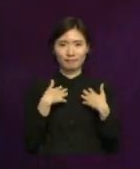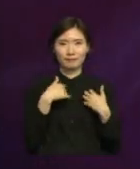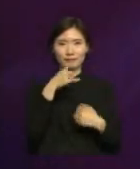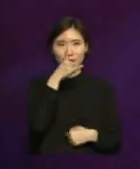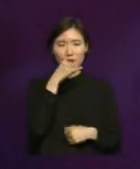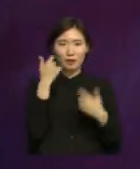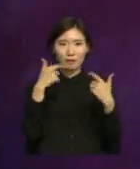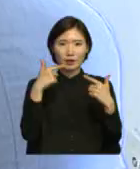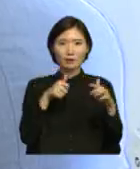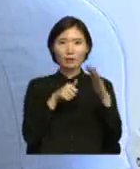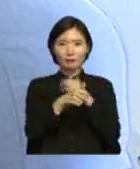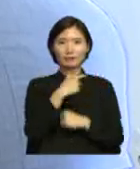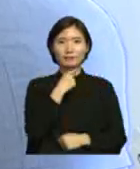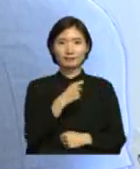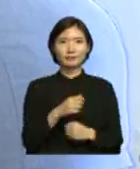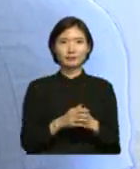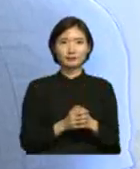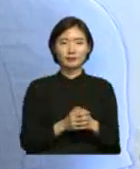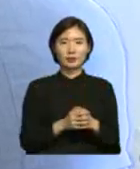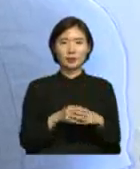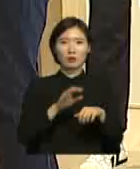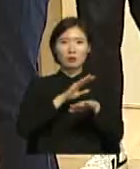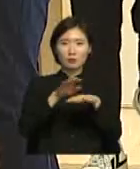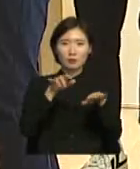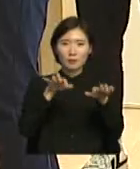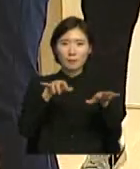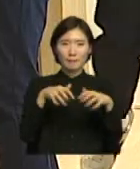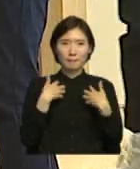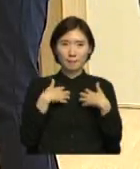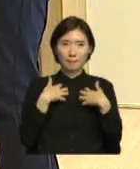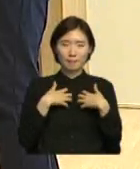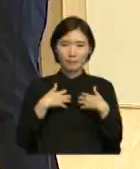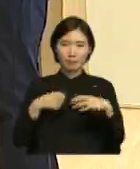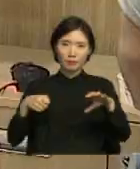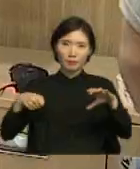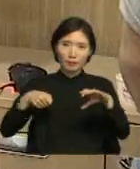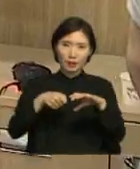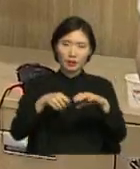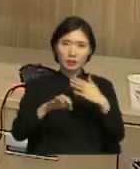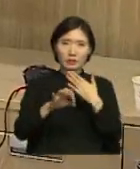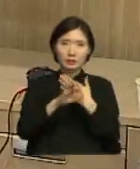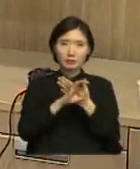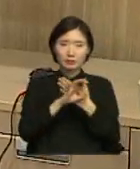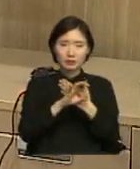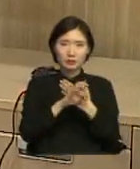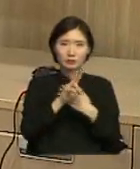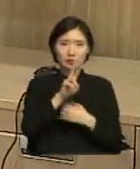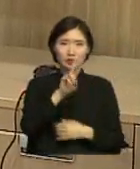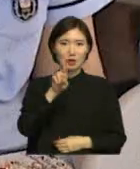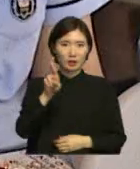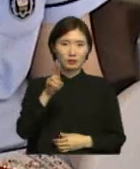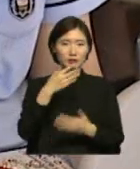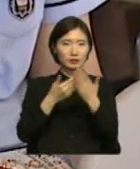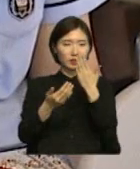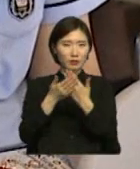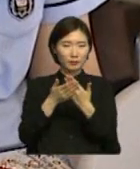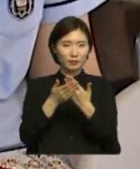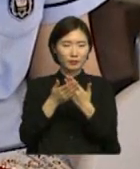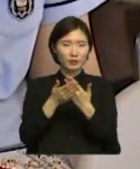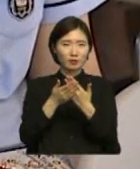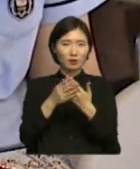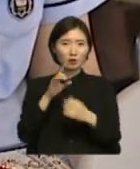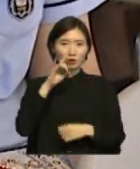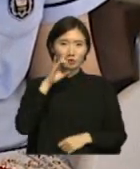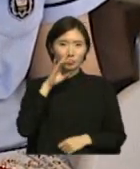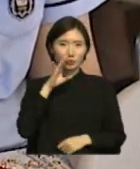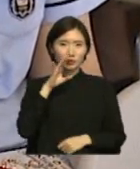아, 네, 매일 오겠습니다. 컴퓨터 게임과 포켓볼, 가상현실을 체험할 수 있는 곳. 청소년들의